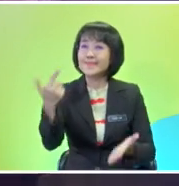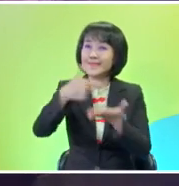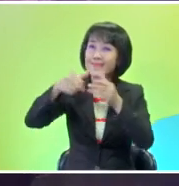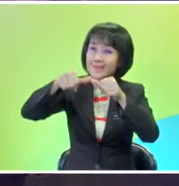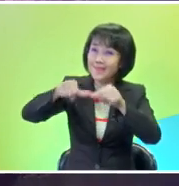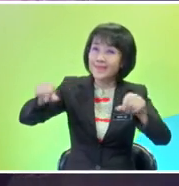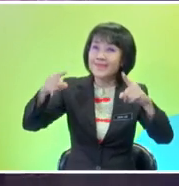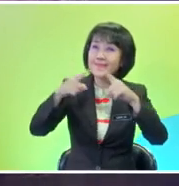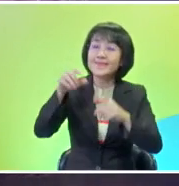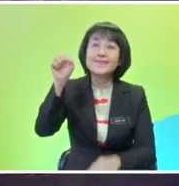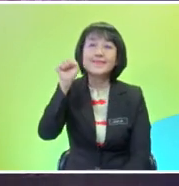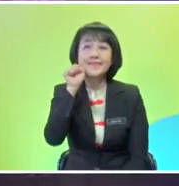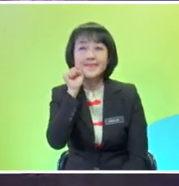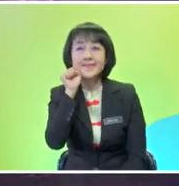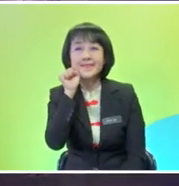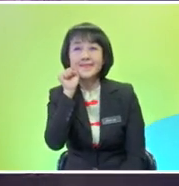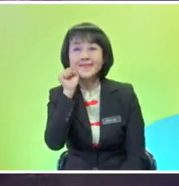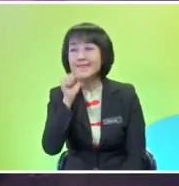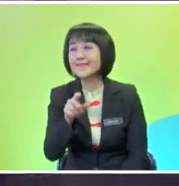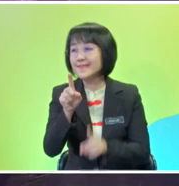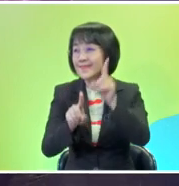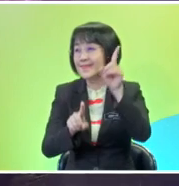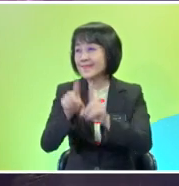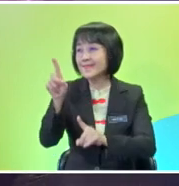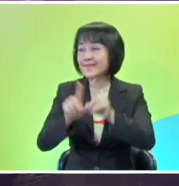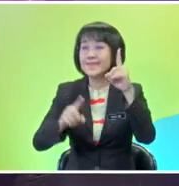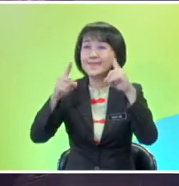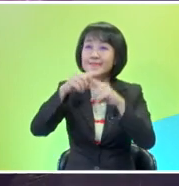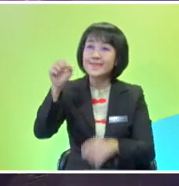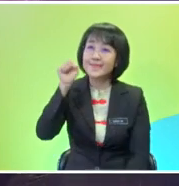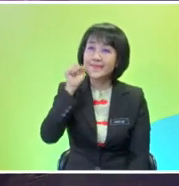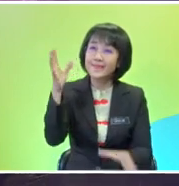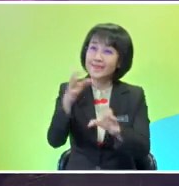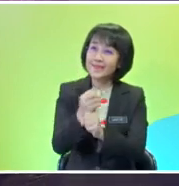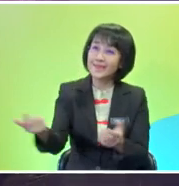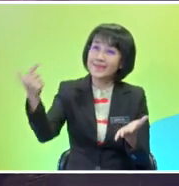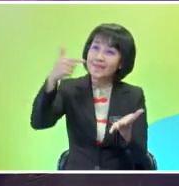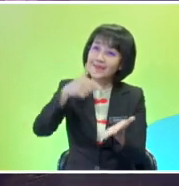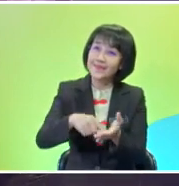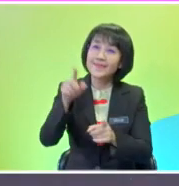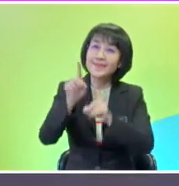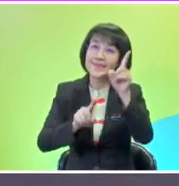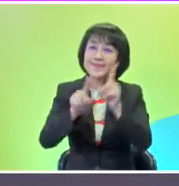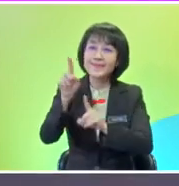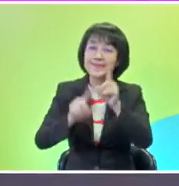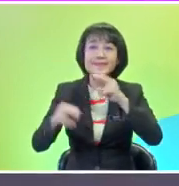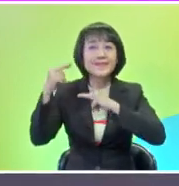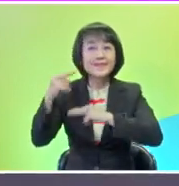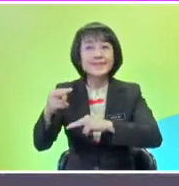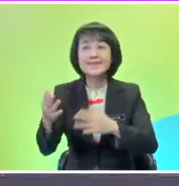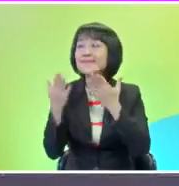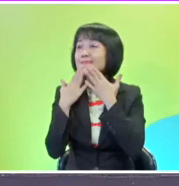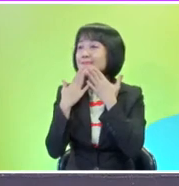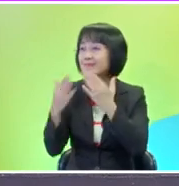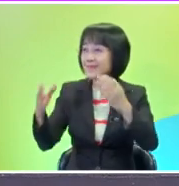a bintang untuk Kak Mira kita dapat lagi satu bintang G jaran Terima Kasih Cikgu